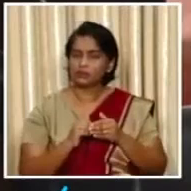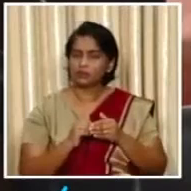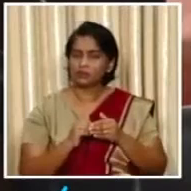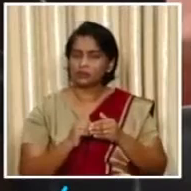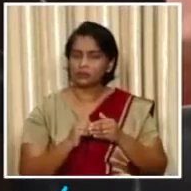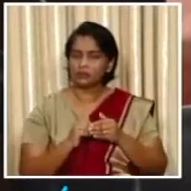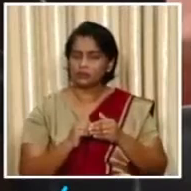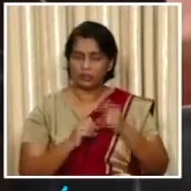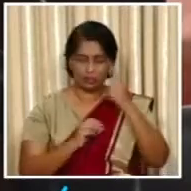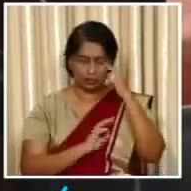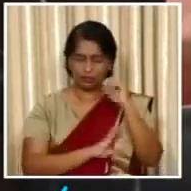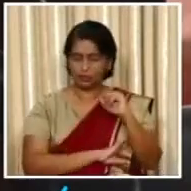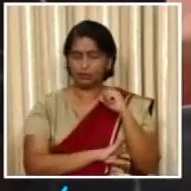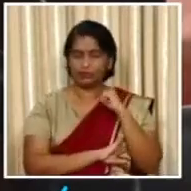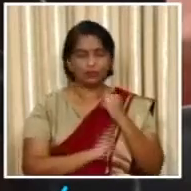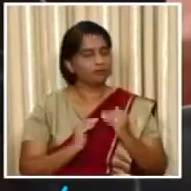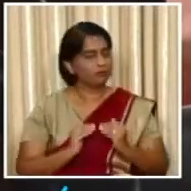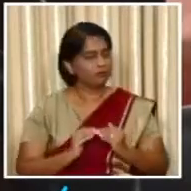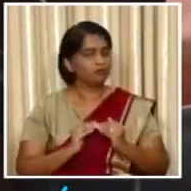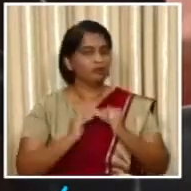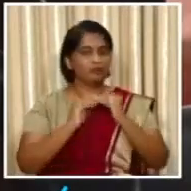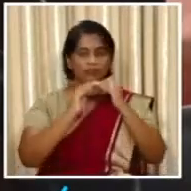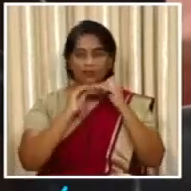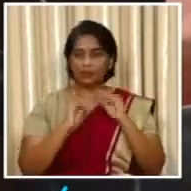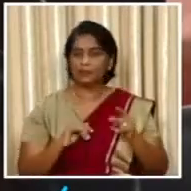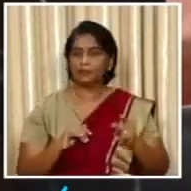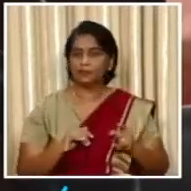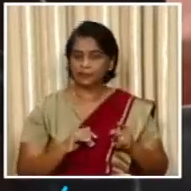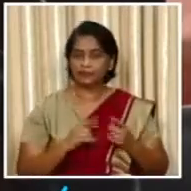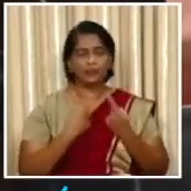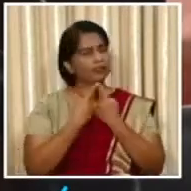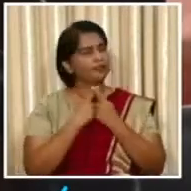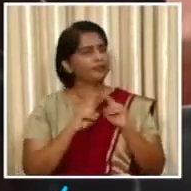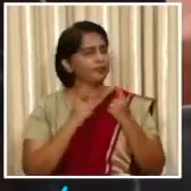என்ற குறிக்கோள்களுடன் சாதனைகளை மாணவர்கள்